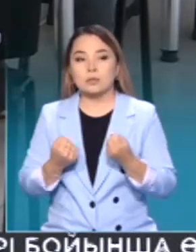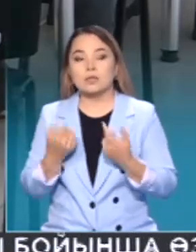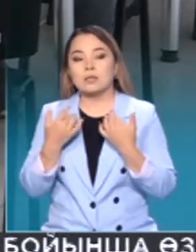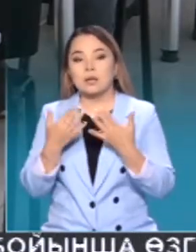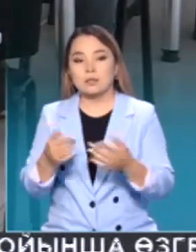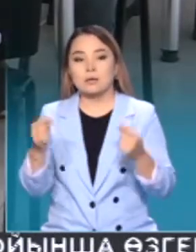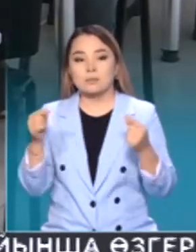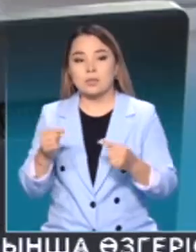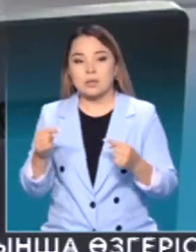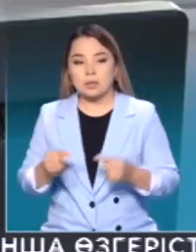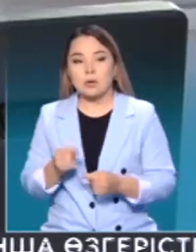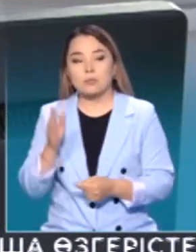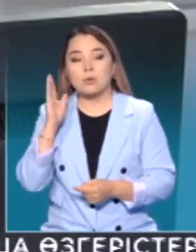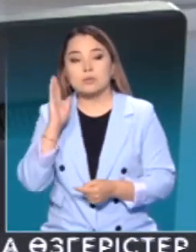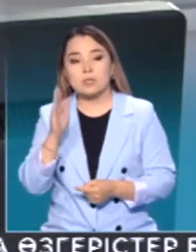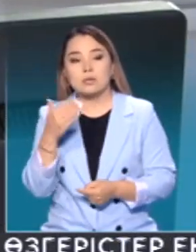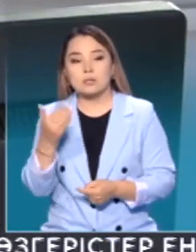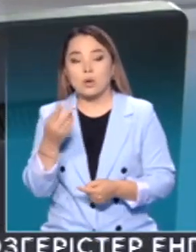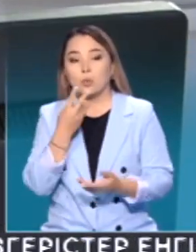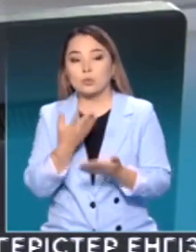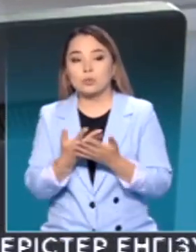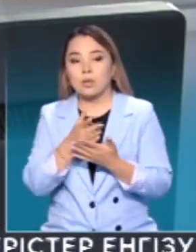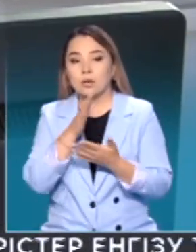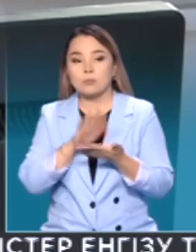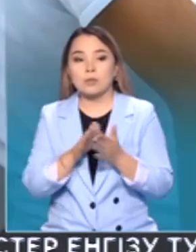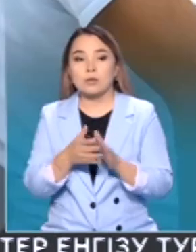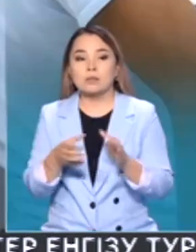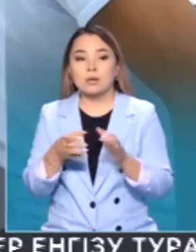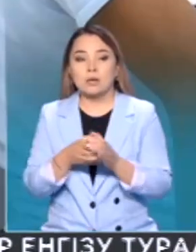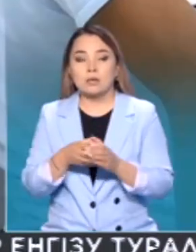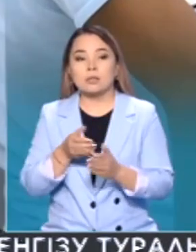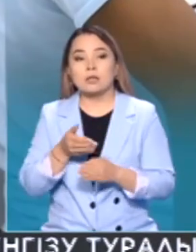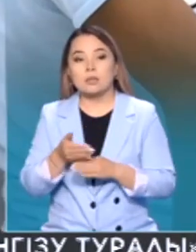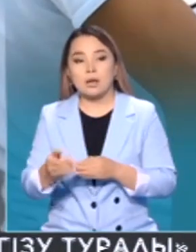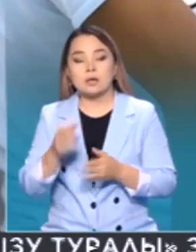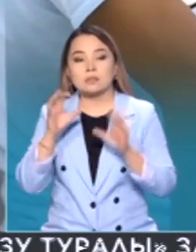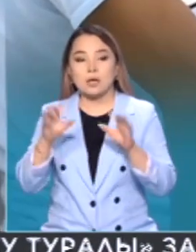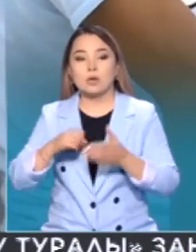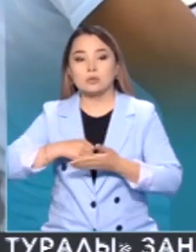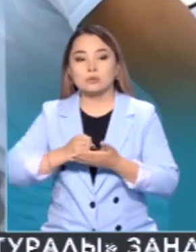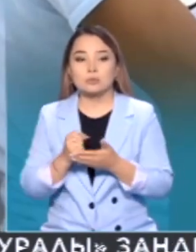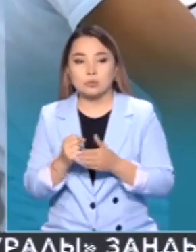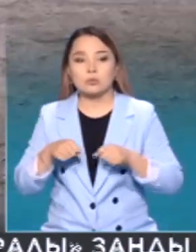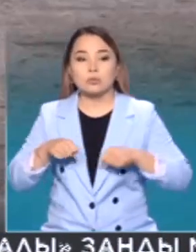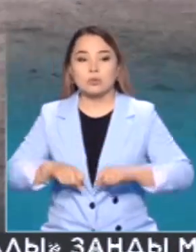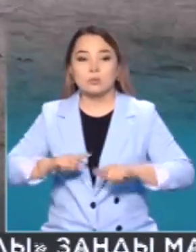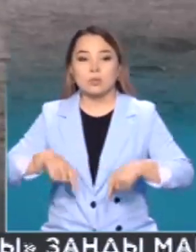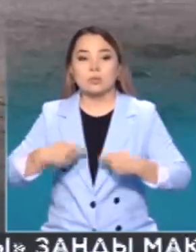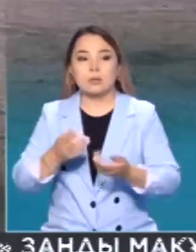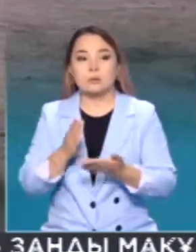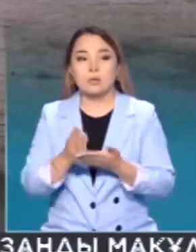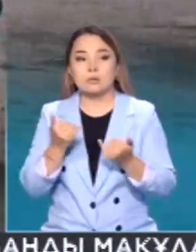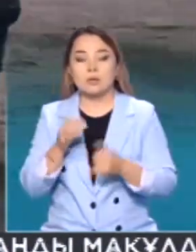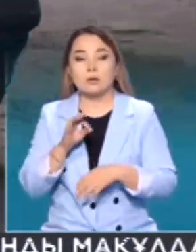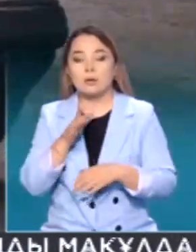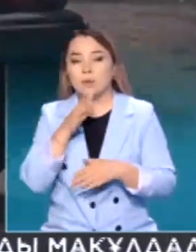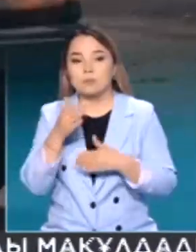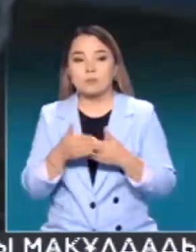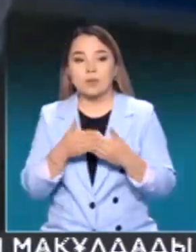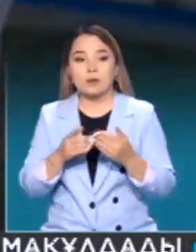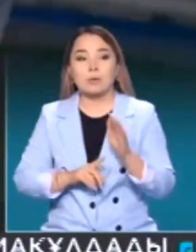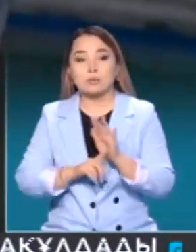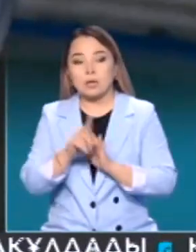талапқа сай келетін болса, көрсетілген мерзімнен кейін заңдастыру құқығы беріледі. Айта кетейік, науқан